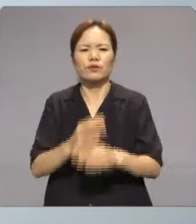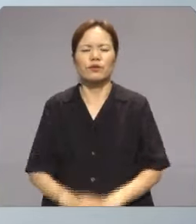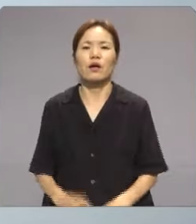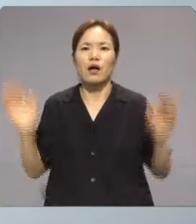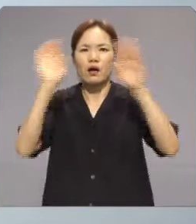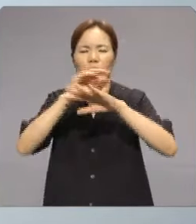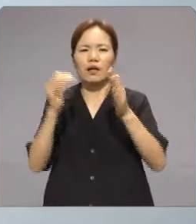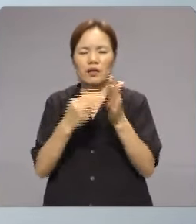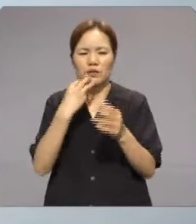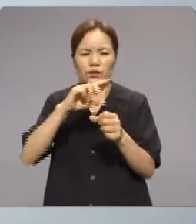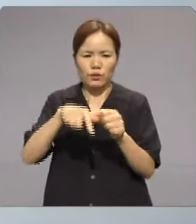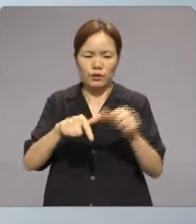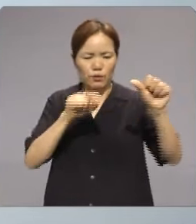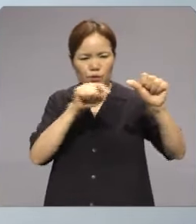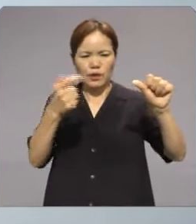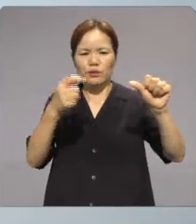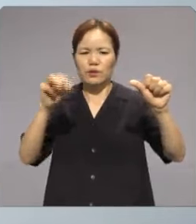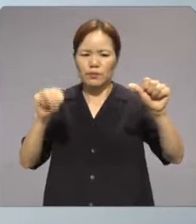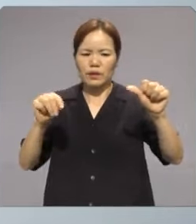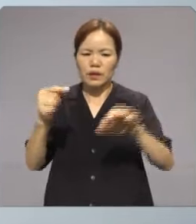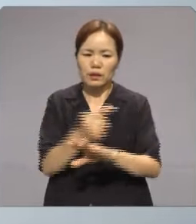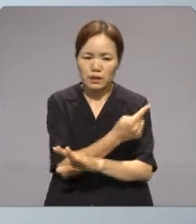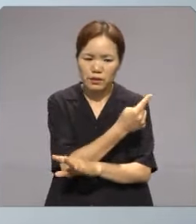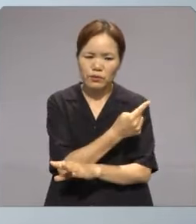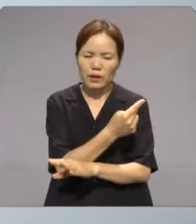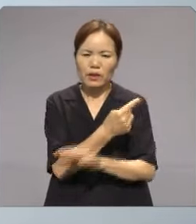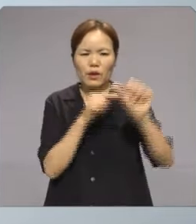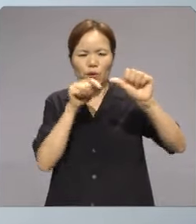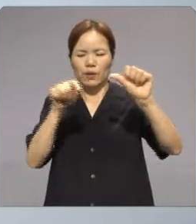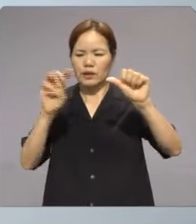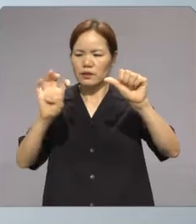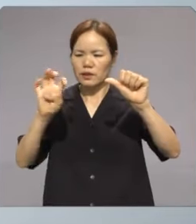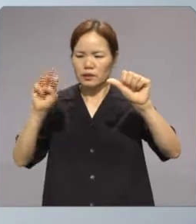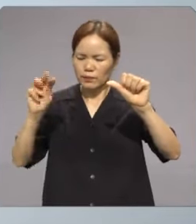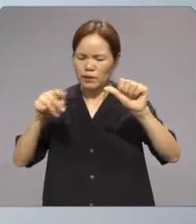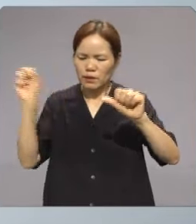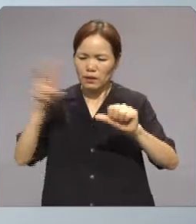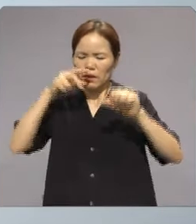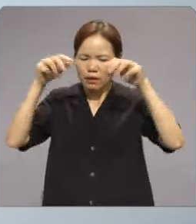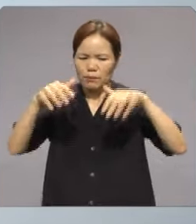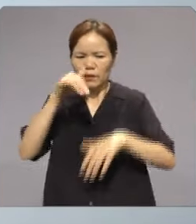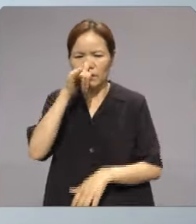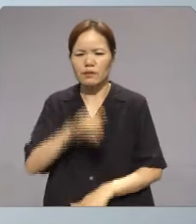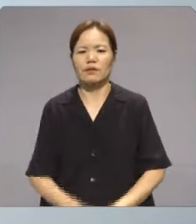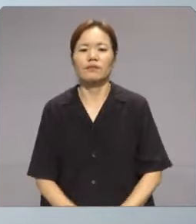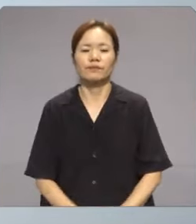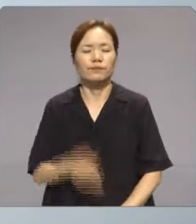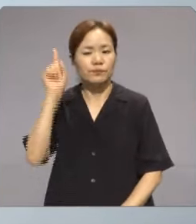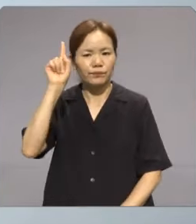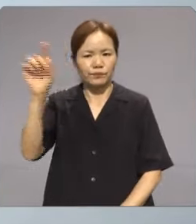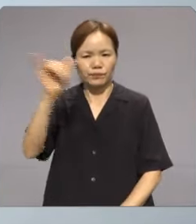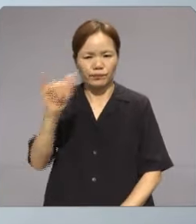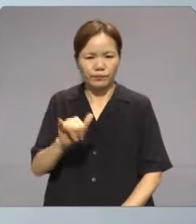밤까지 수도권에는 5에서 60mm 그 밖의 지역에는 5에서 40mm 소나기가 내리는 곳이 있겠고 내일도